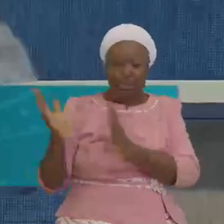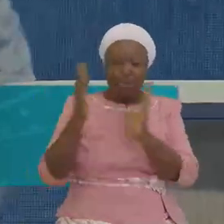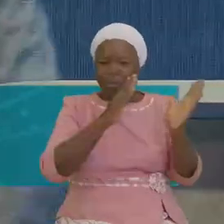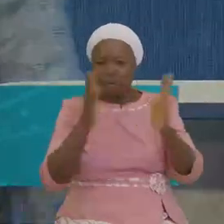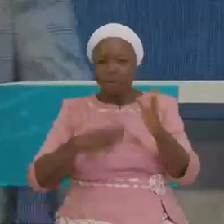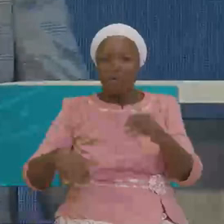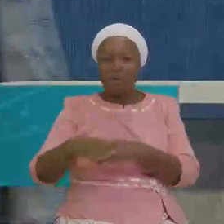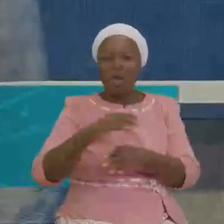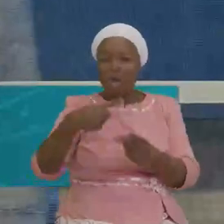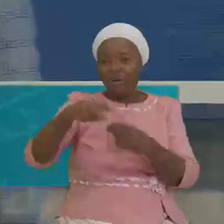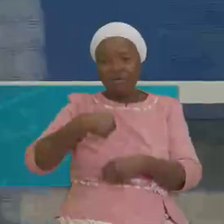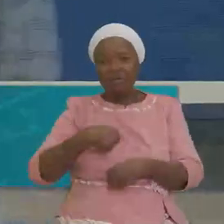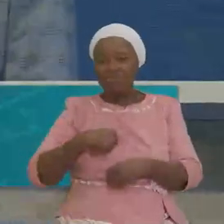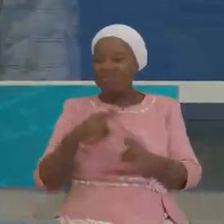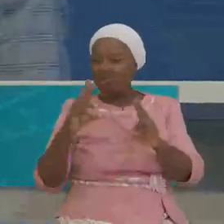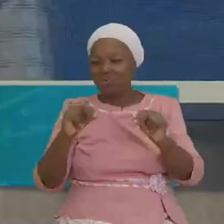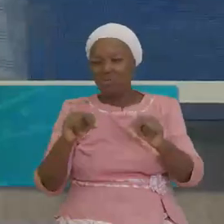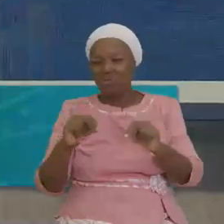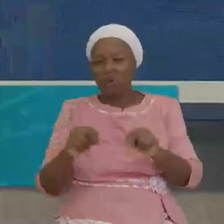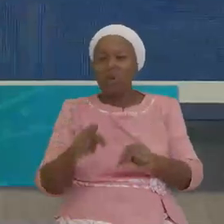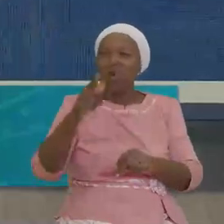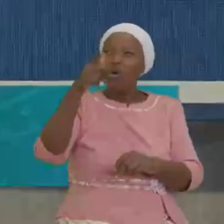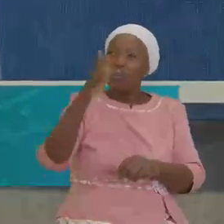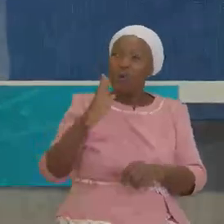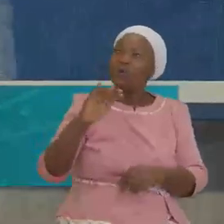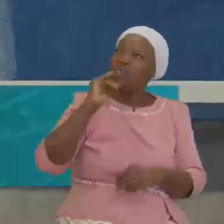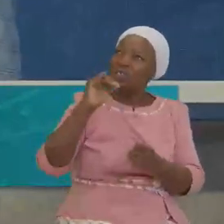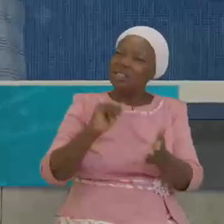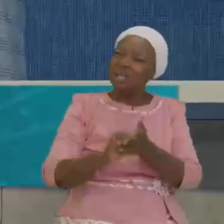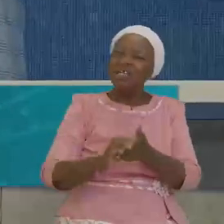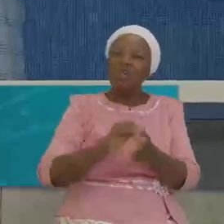pas. Parce qu'il n'y a pas d'air autour de moi.